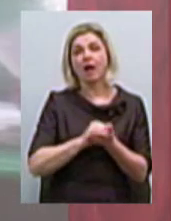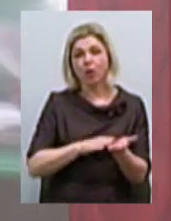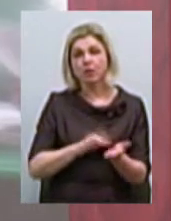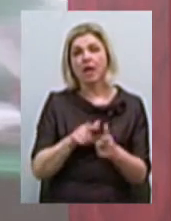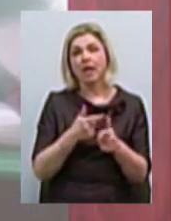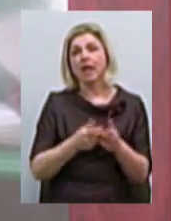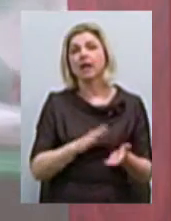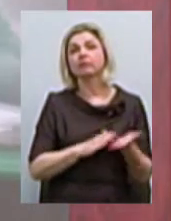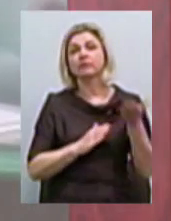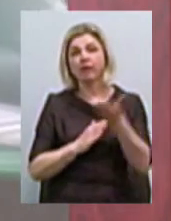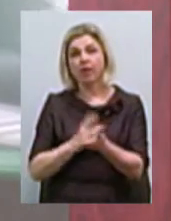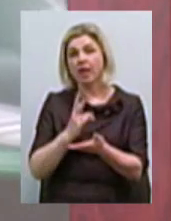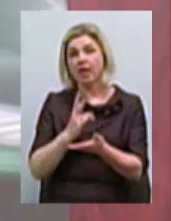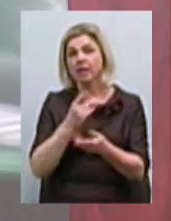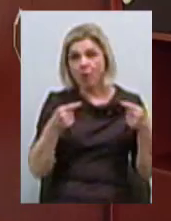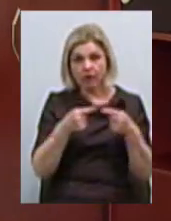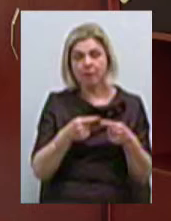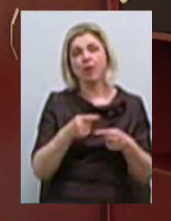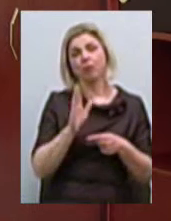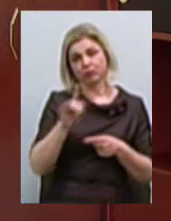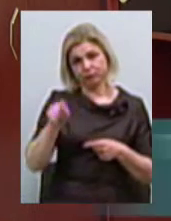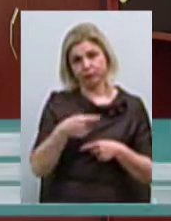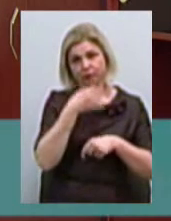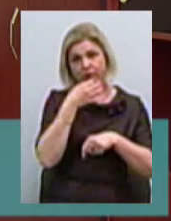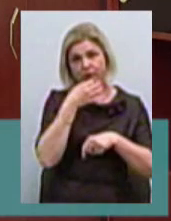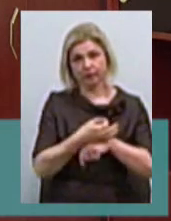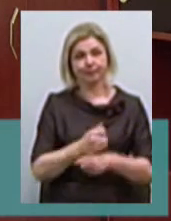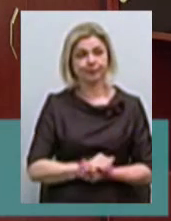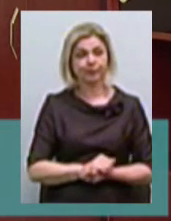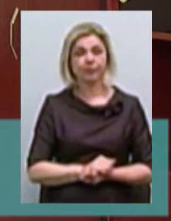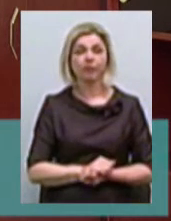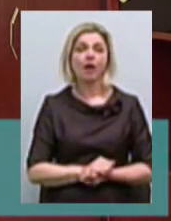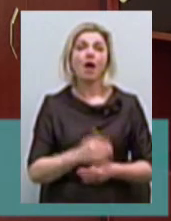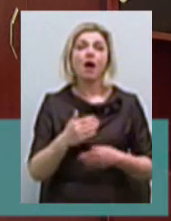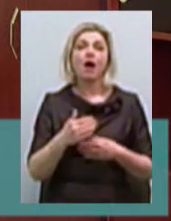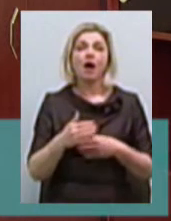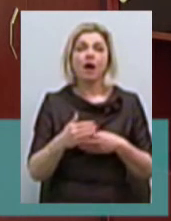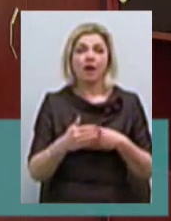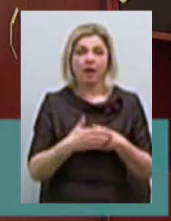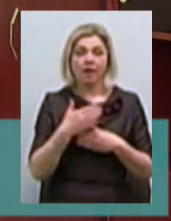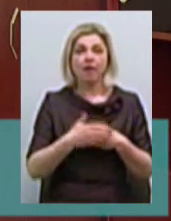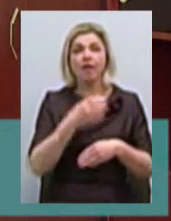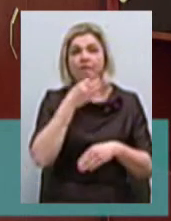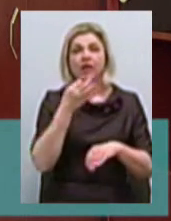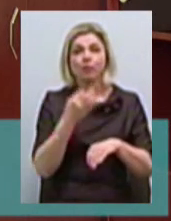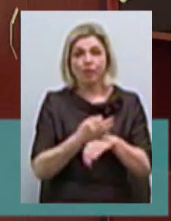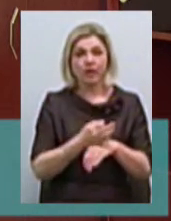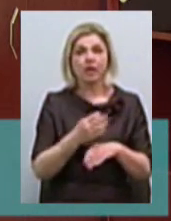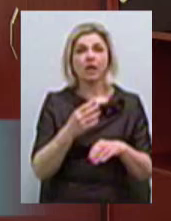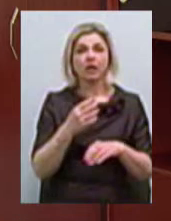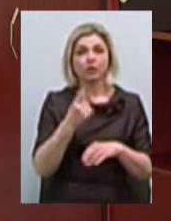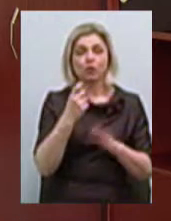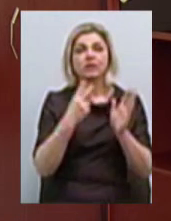декларації невчасно, несуть відповідальність. Адміністративна відповідальність за невчасне подання декларації 170 гривень